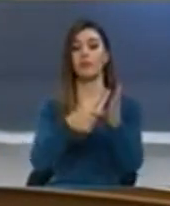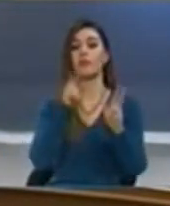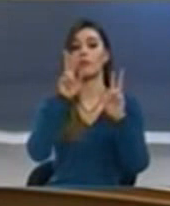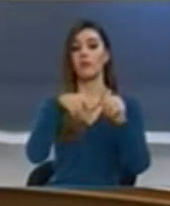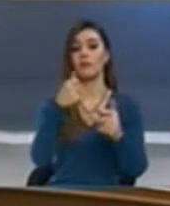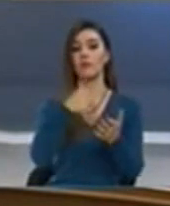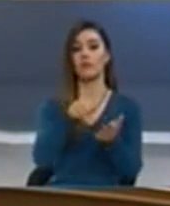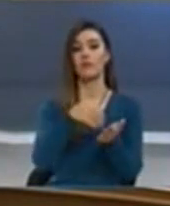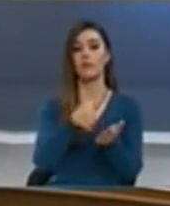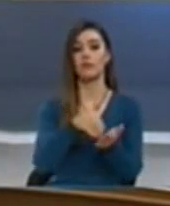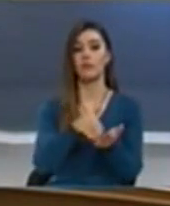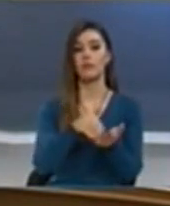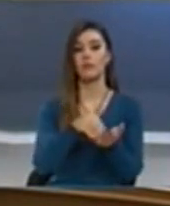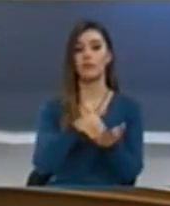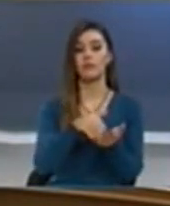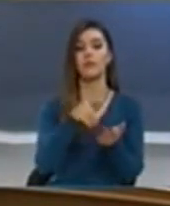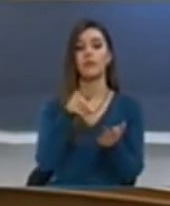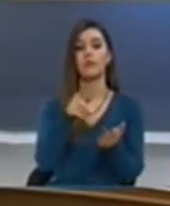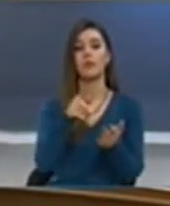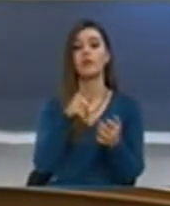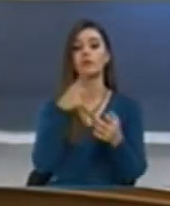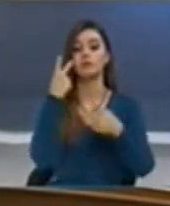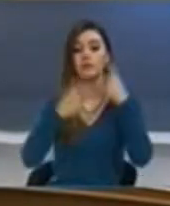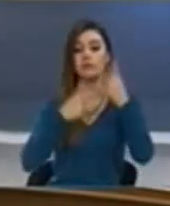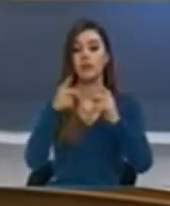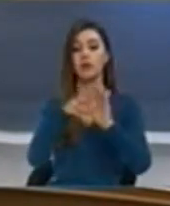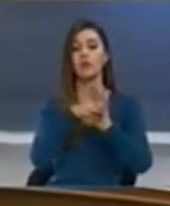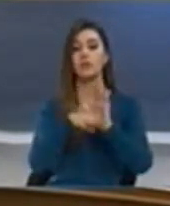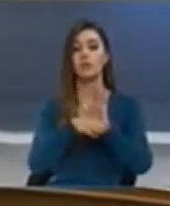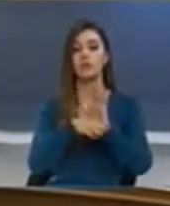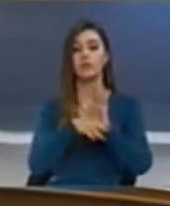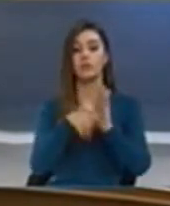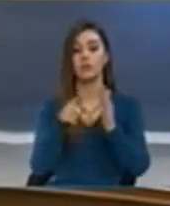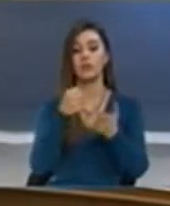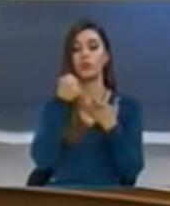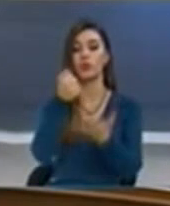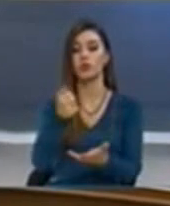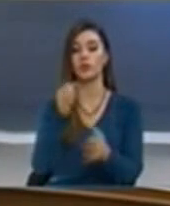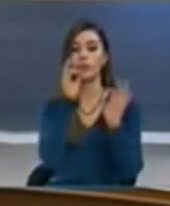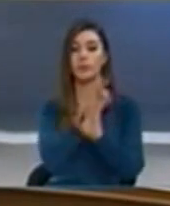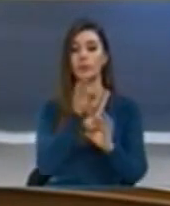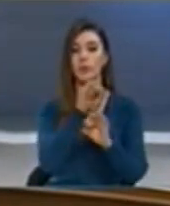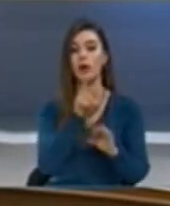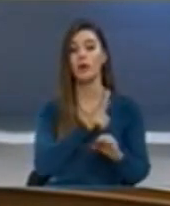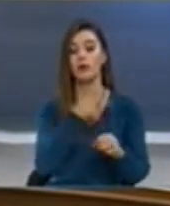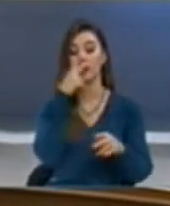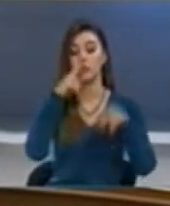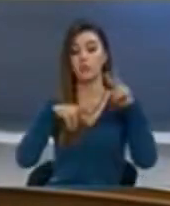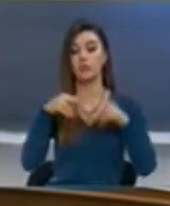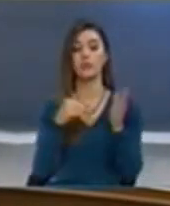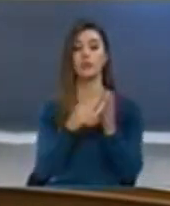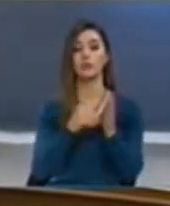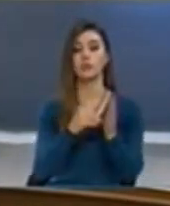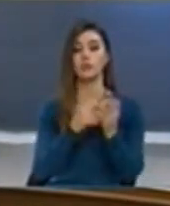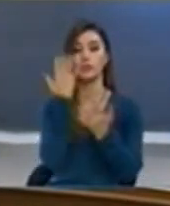lartë buxhetore. Kostot e cila nuk është parashikuar në buxhet, prandaj edhe po shqyrtojmë mënyrat se si të arrijmë deri te kjo kosto. Jemi duke bërë